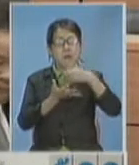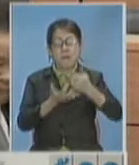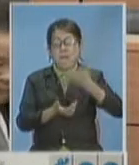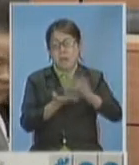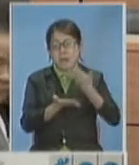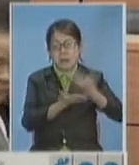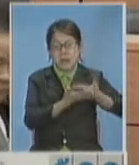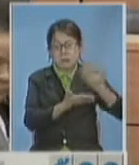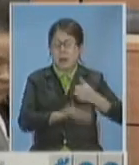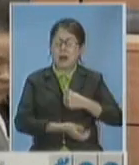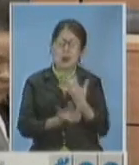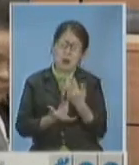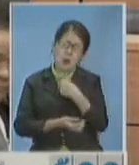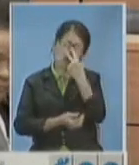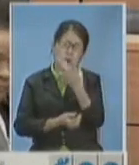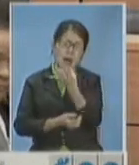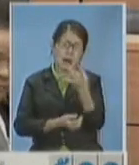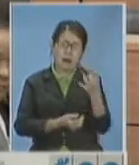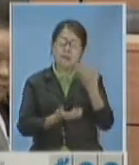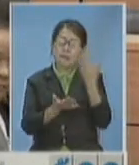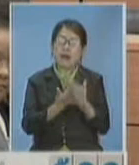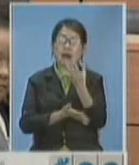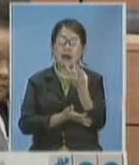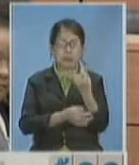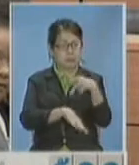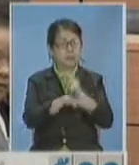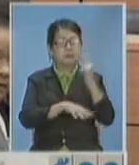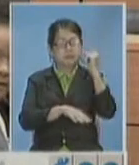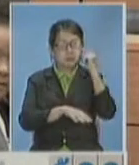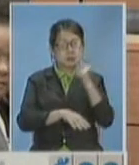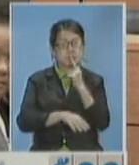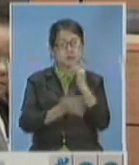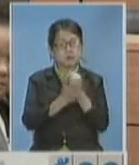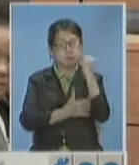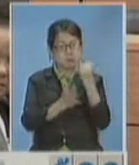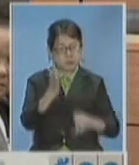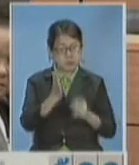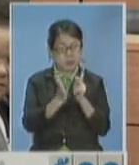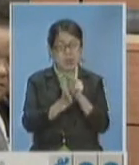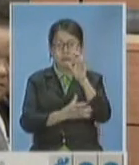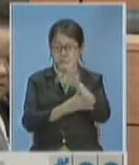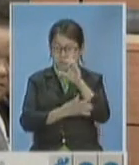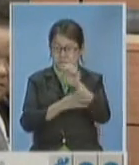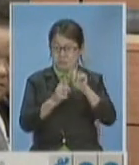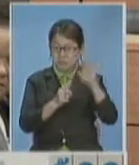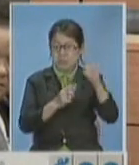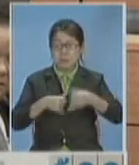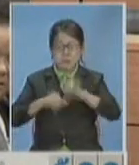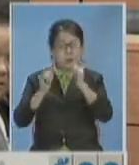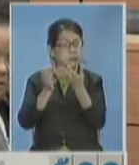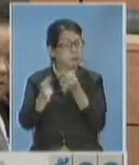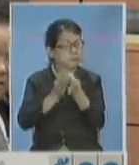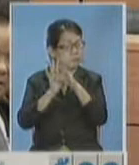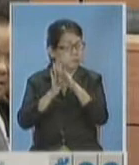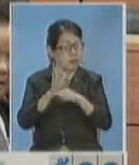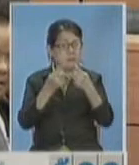อฟังอยู่ว่ามันมีอะไรที่เป็นตัวเป็นตนบ้างให้ท่านประธานช่วยวินิจฉัยตามข้อบังคับข้อ8ให้ควบคุมครับปล่อยให้พี่ก็อภิปรายครับแต่ถ้าเกริ่นยาวเนี่ยก็บอก